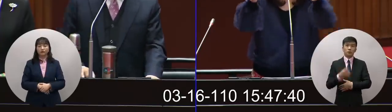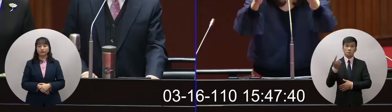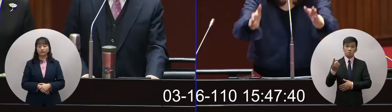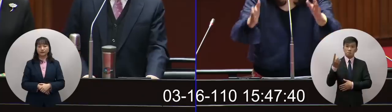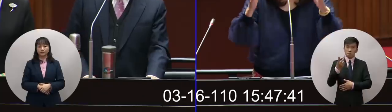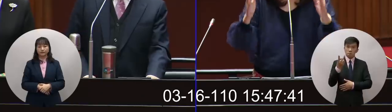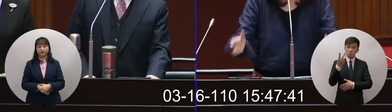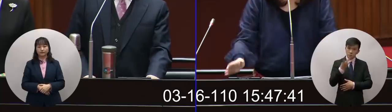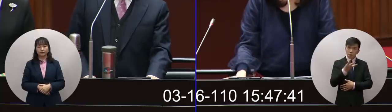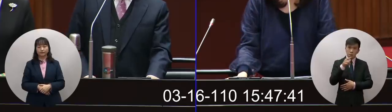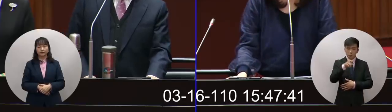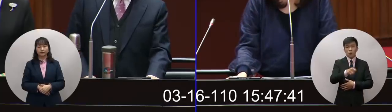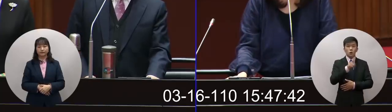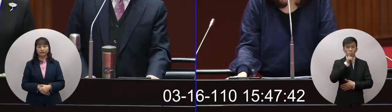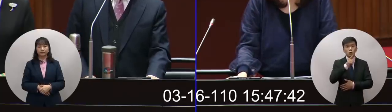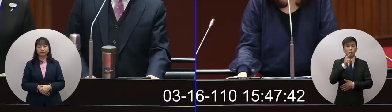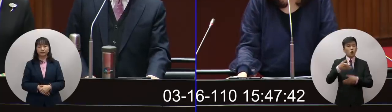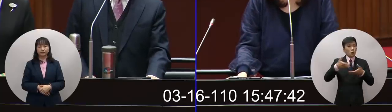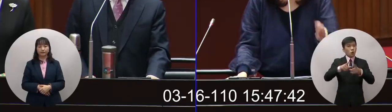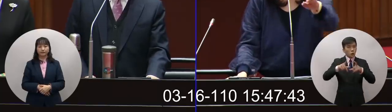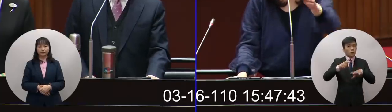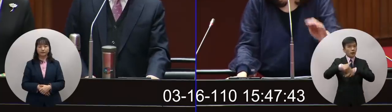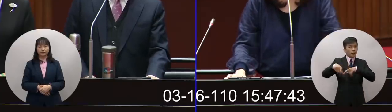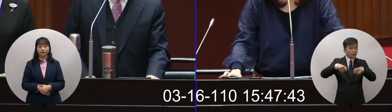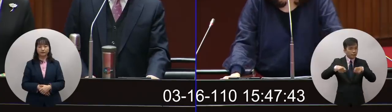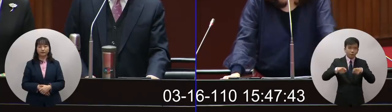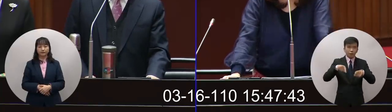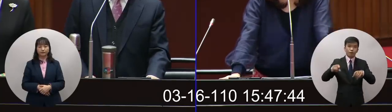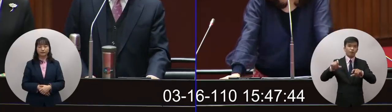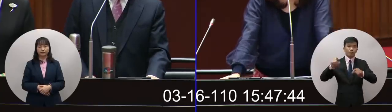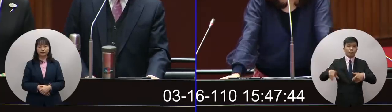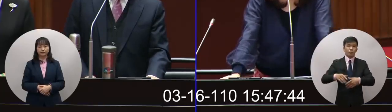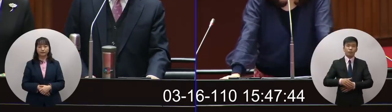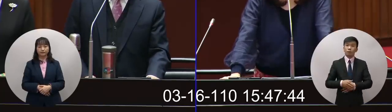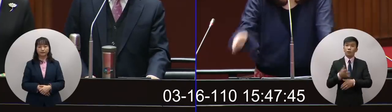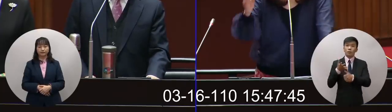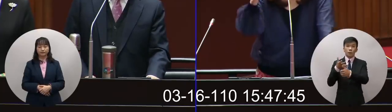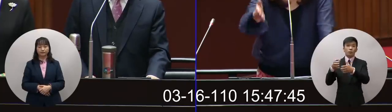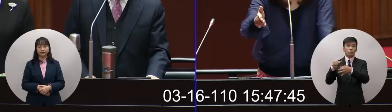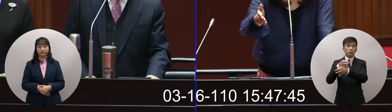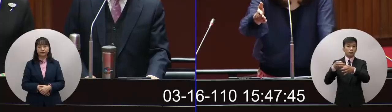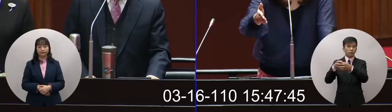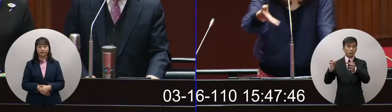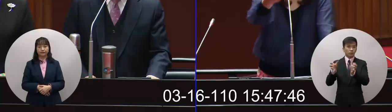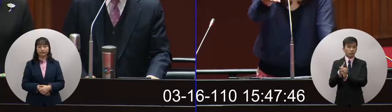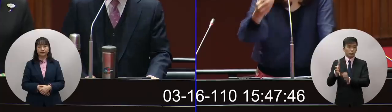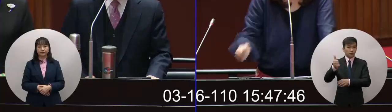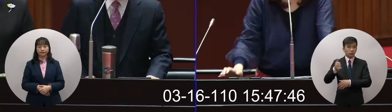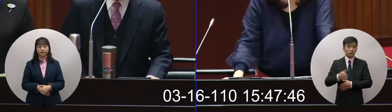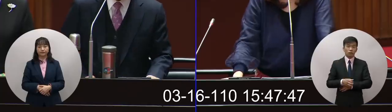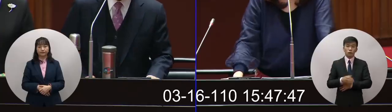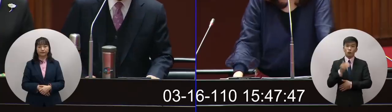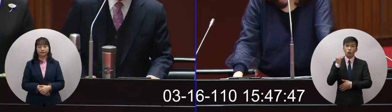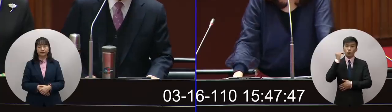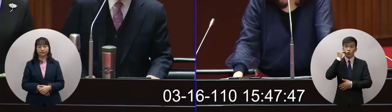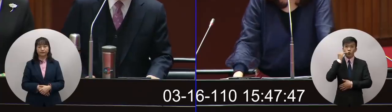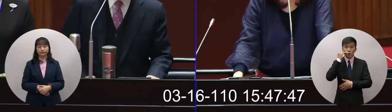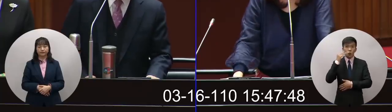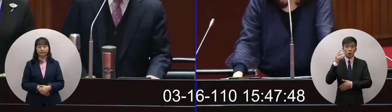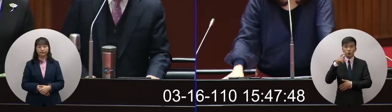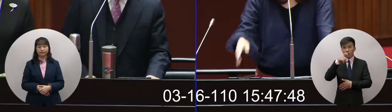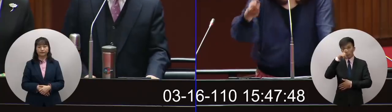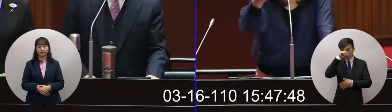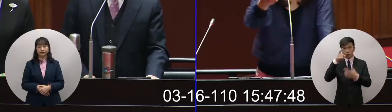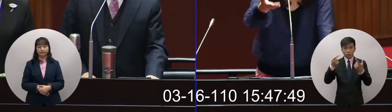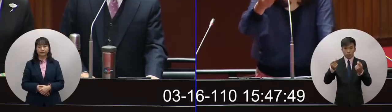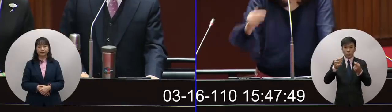您所主张的重大政策相左。我先请教经济部长，那如果您也是主张要开放莱猪进口